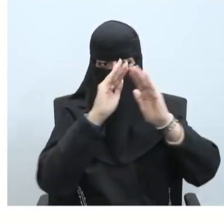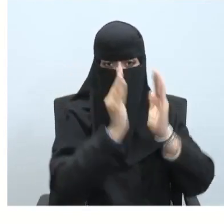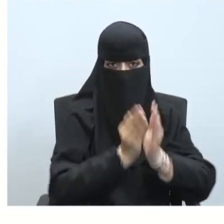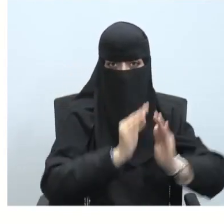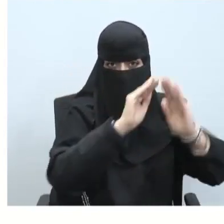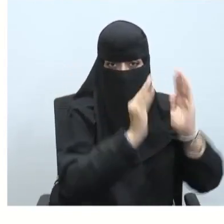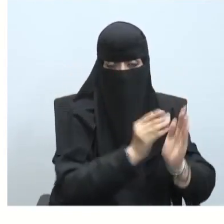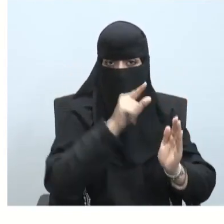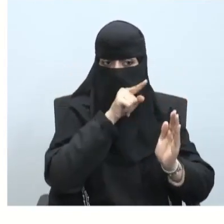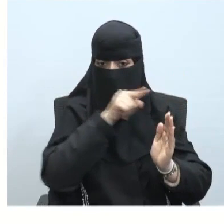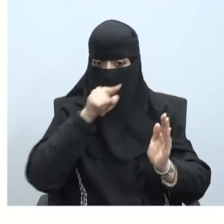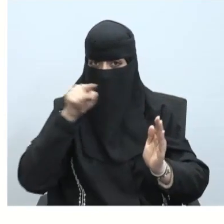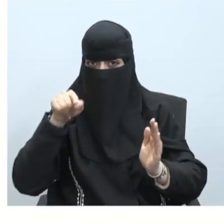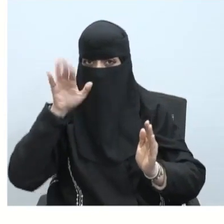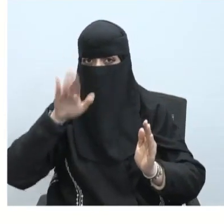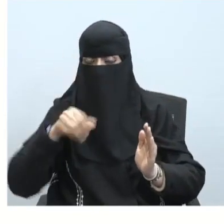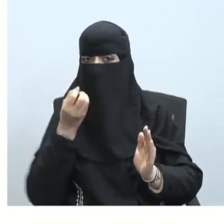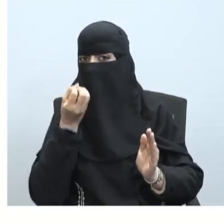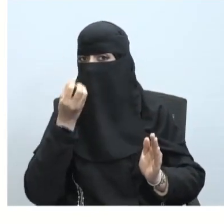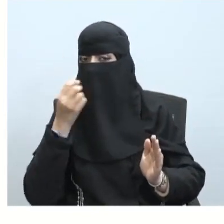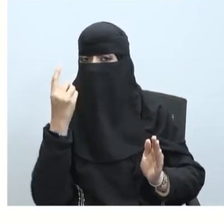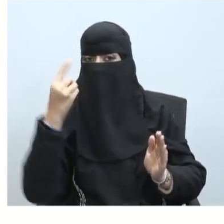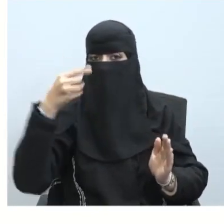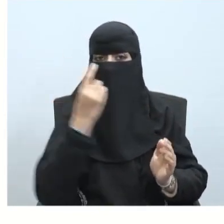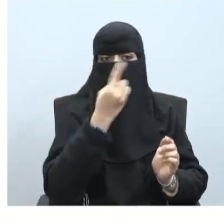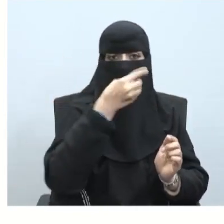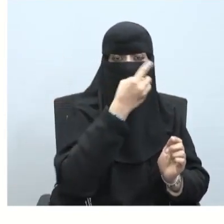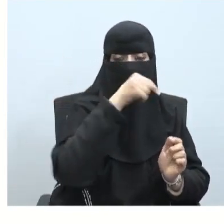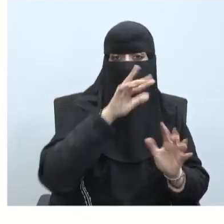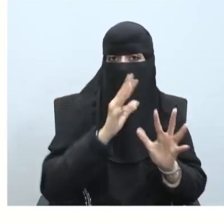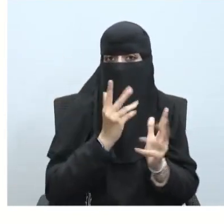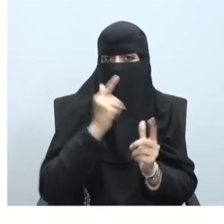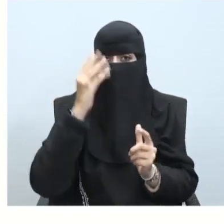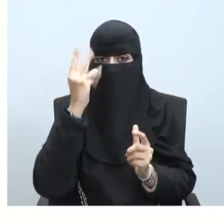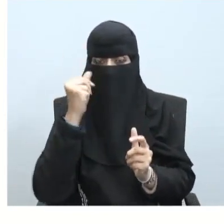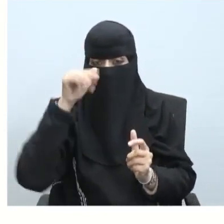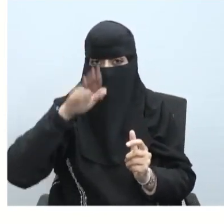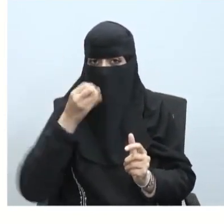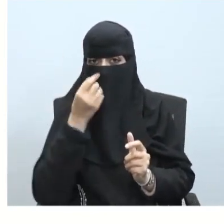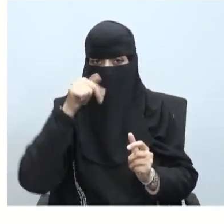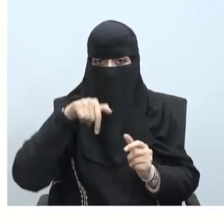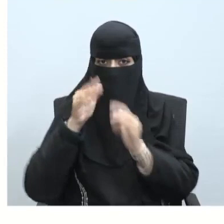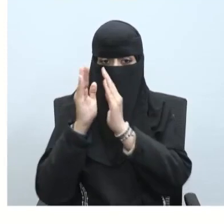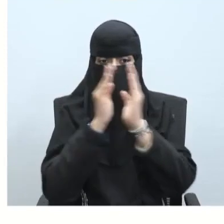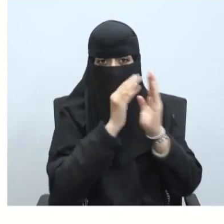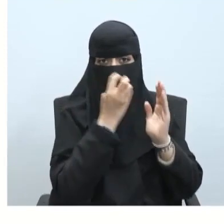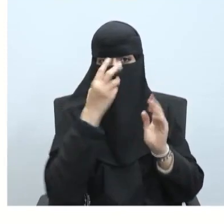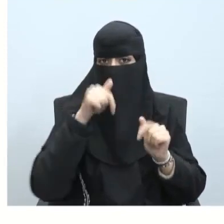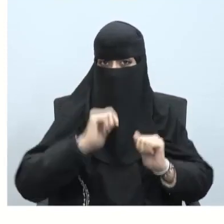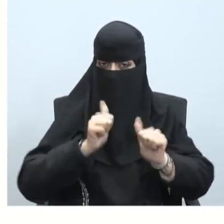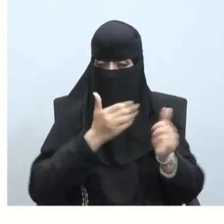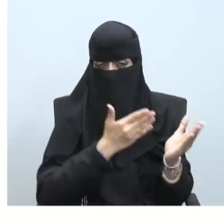كل منها 10 وردات ما عدد الوردات في هذه المزهريات هل تستطيعون يا ابطال